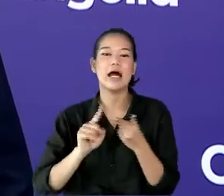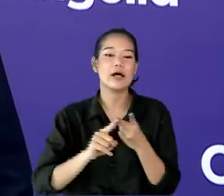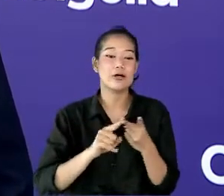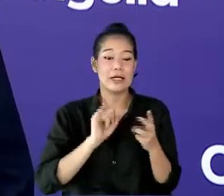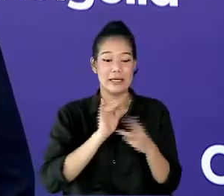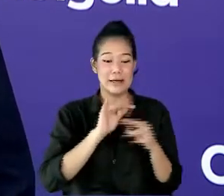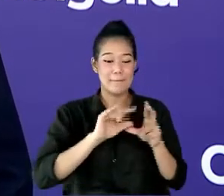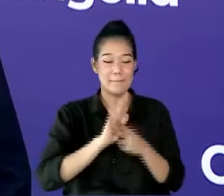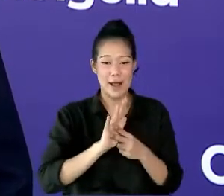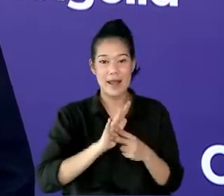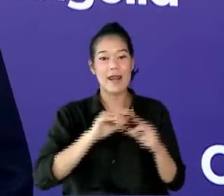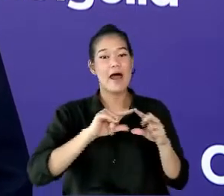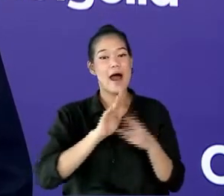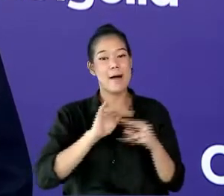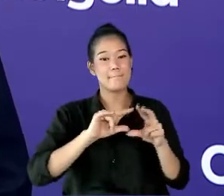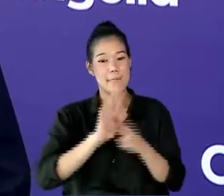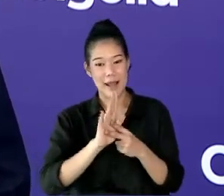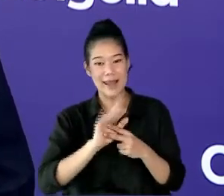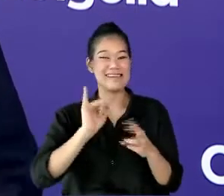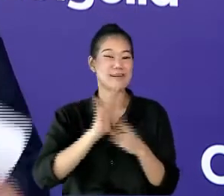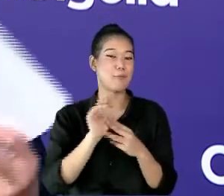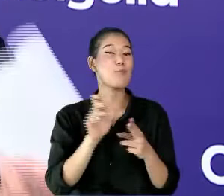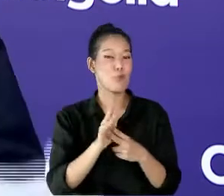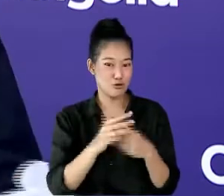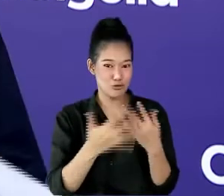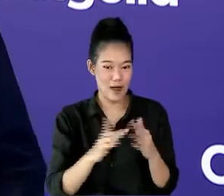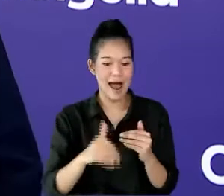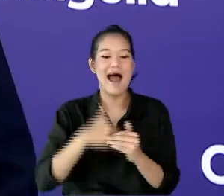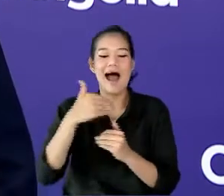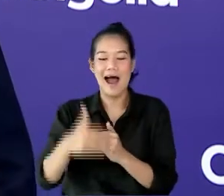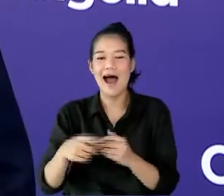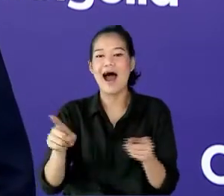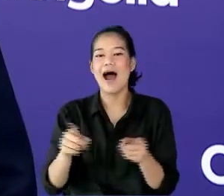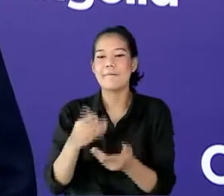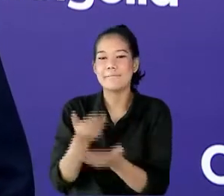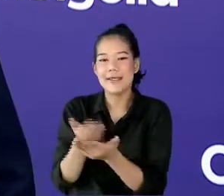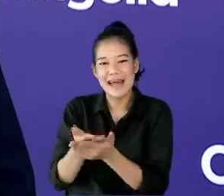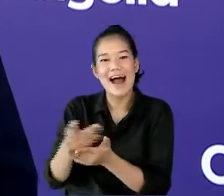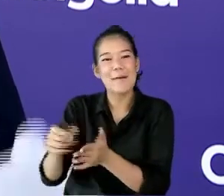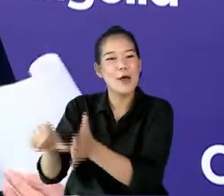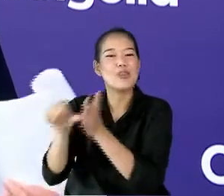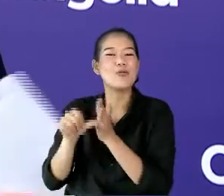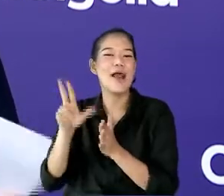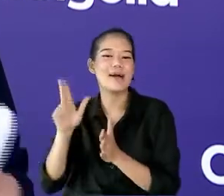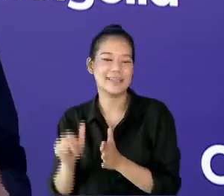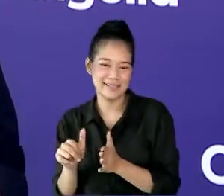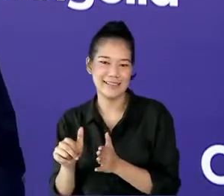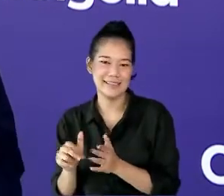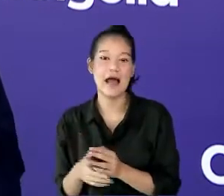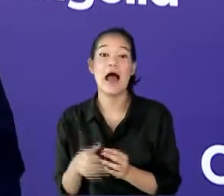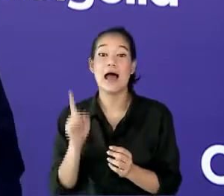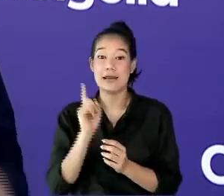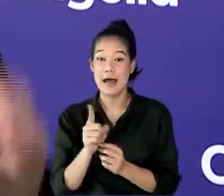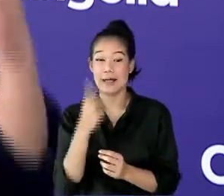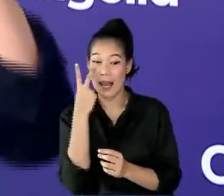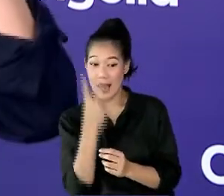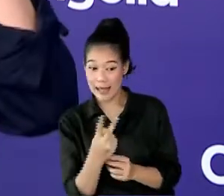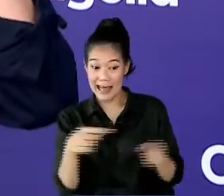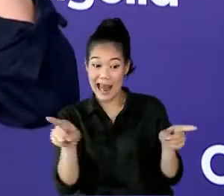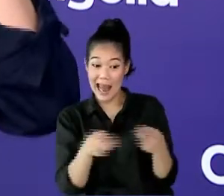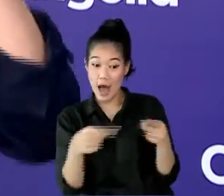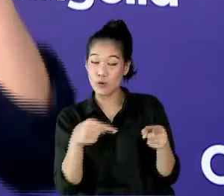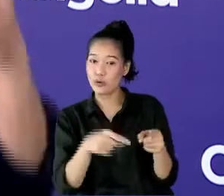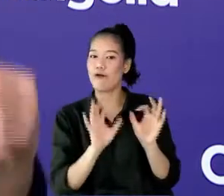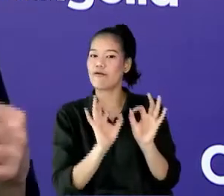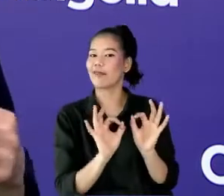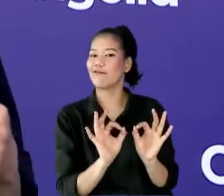dibantu oleh Mas Dodi Kahitna. Ya. Nah sekarang kita minta tolong lagi pada musisi. Nah kami sudah memperhatikan bahwa penggunaan lagu